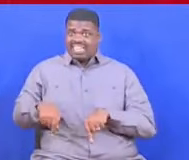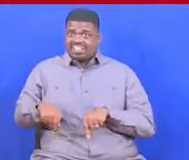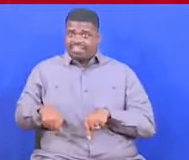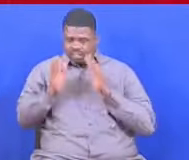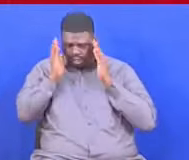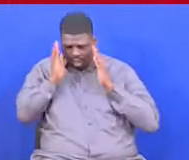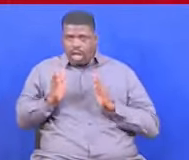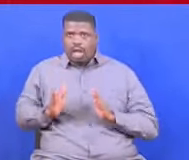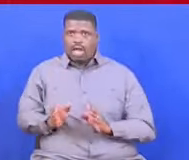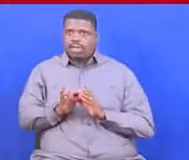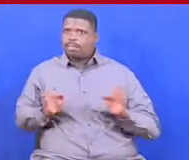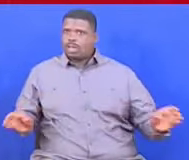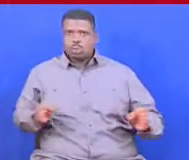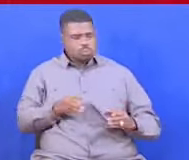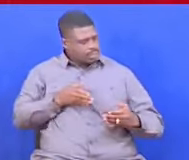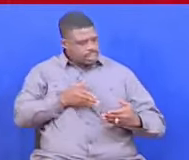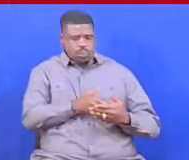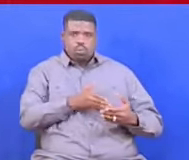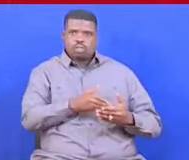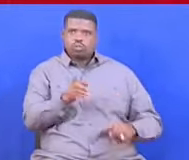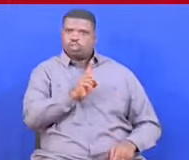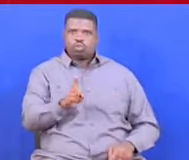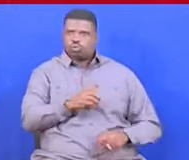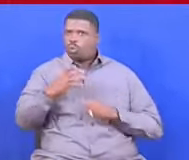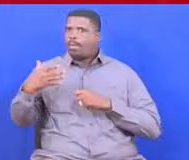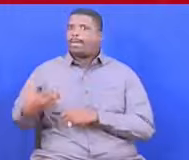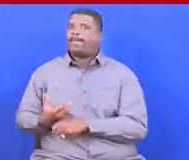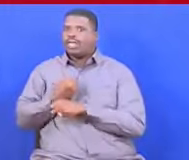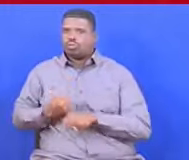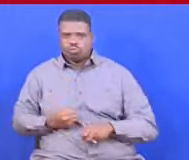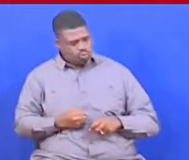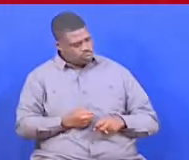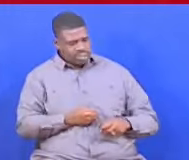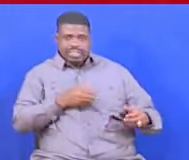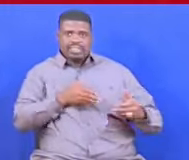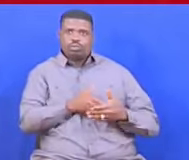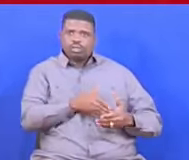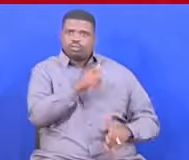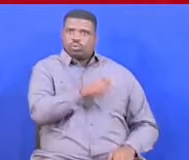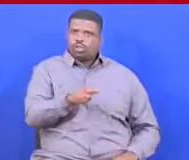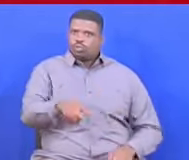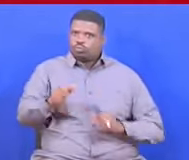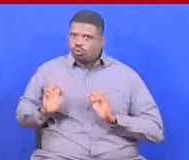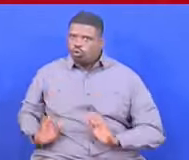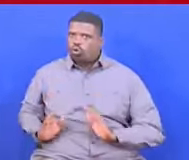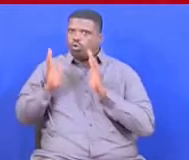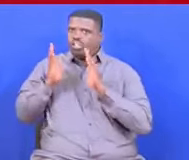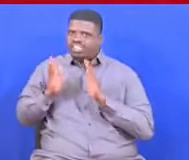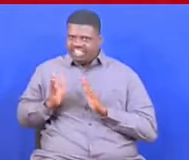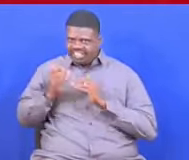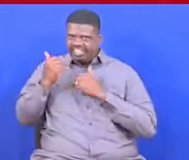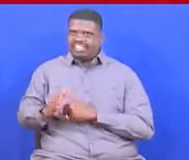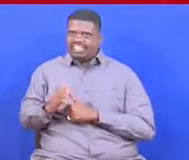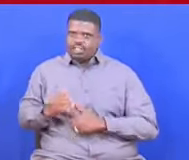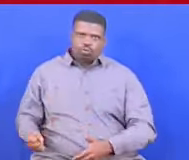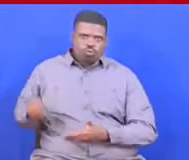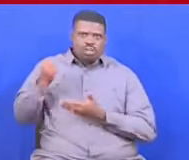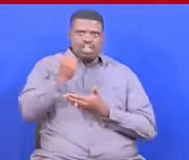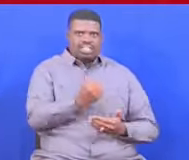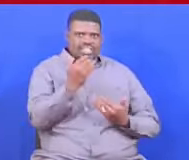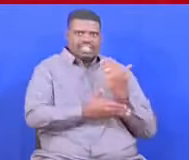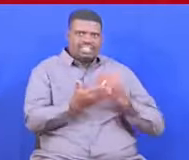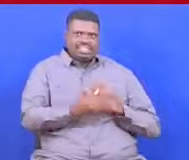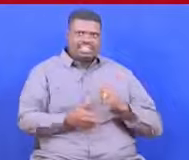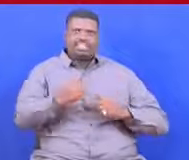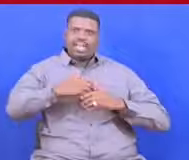hadhi maalumu na haijawa kikwazo kwa remittance na haijawa kikwazo kwa Tanzania wanaoishi nje kuwekeza nchini. Asante sana